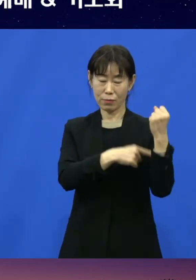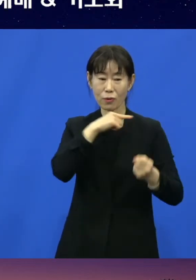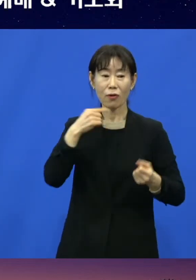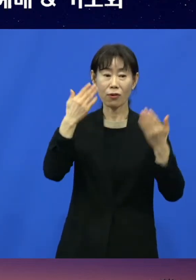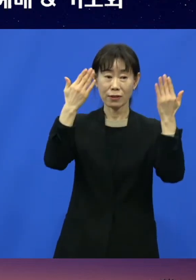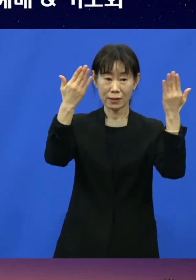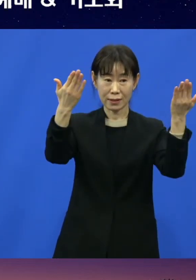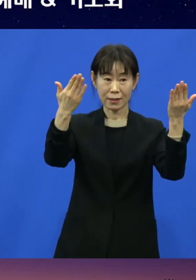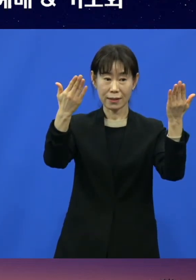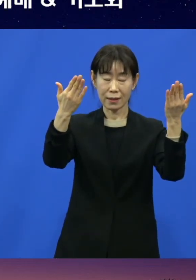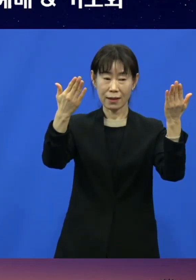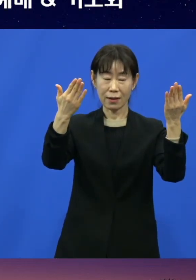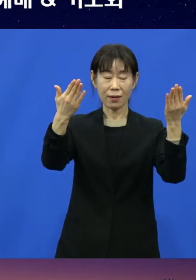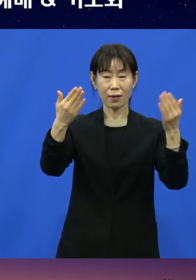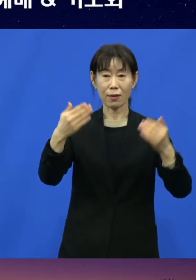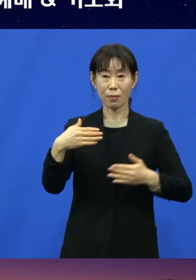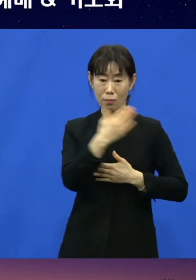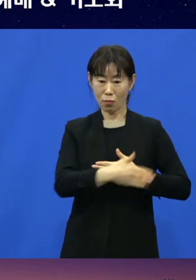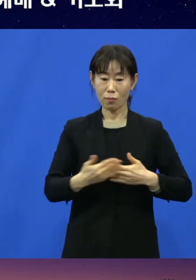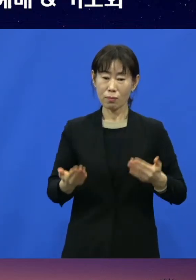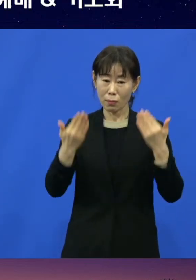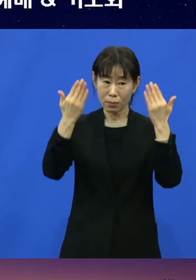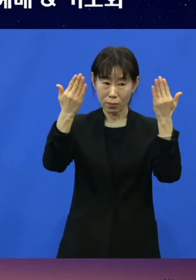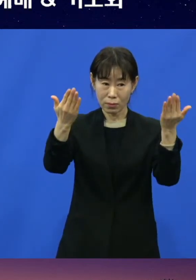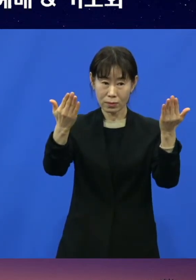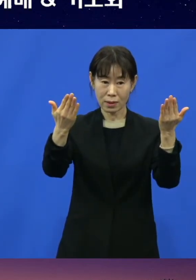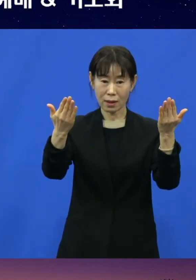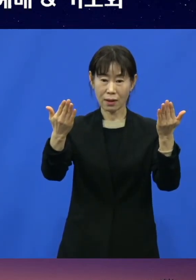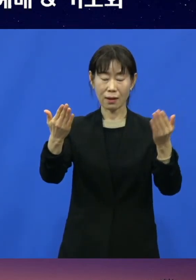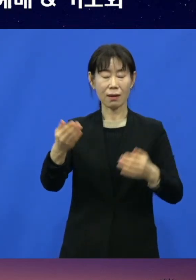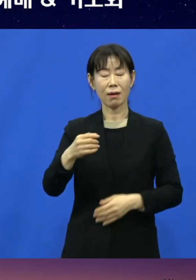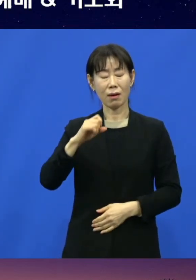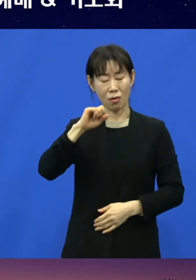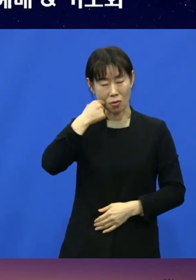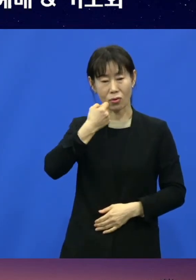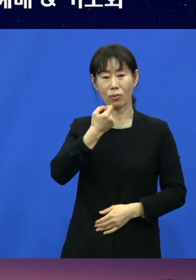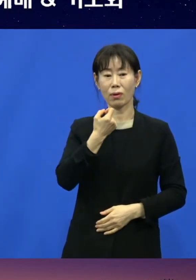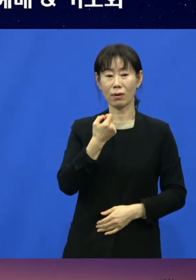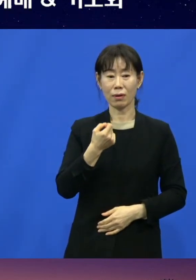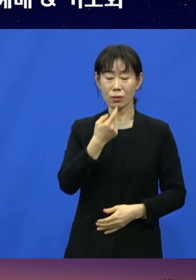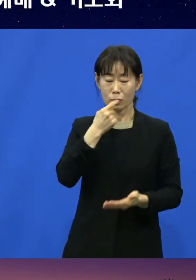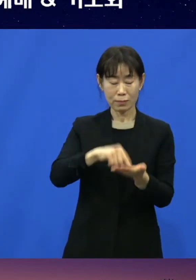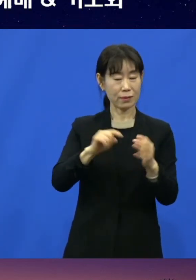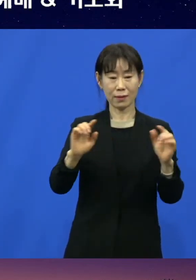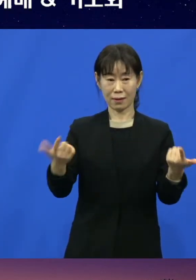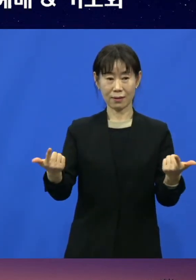힘으로 희생을 하고 내 힘으로 뭔가를 하려고 해보세요. 쉽지 않아요.